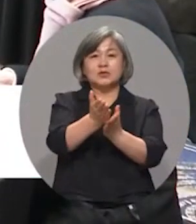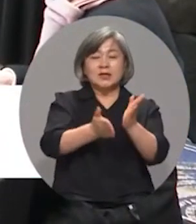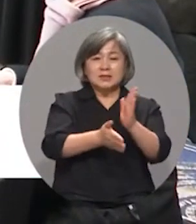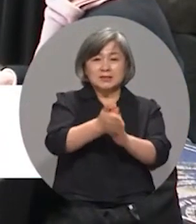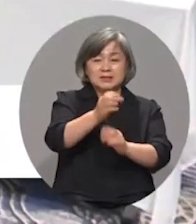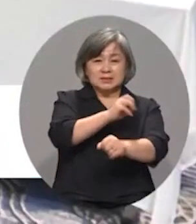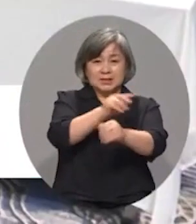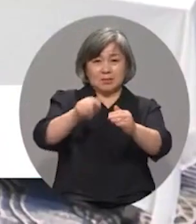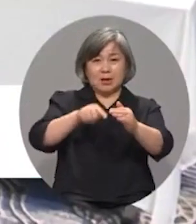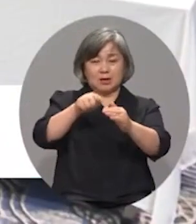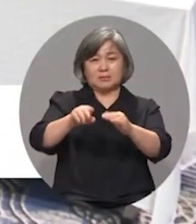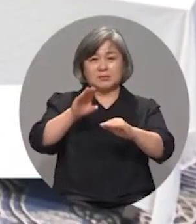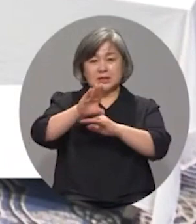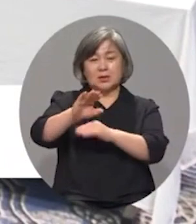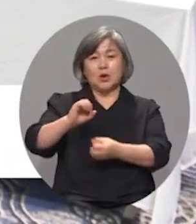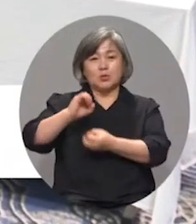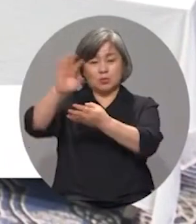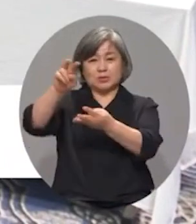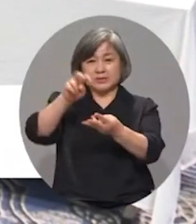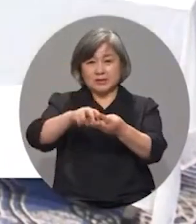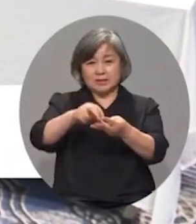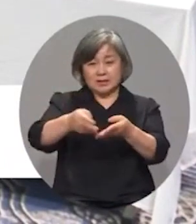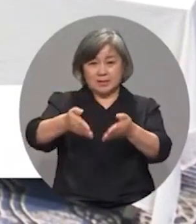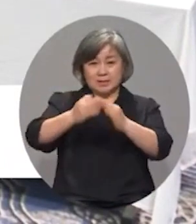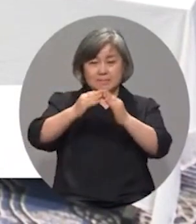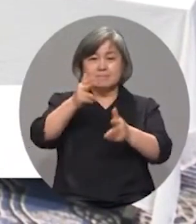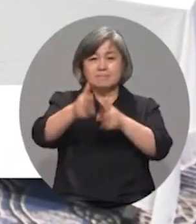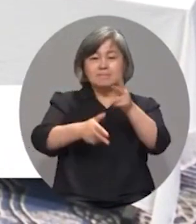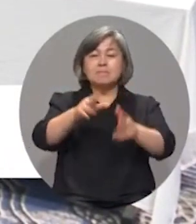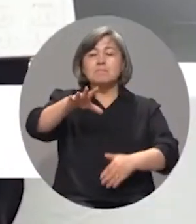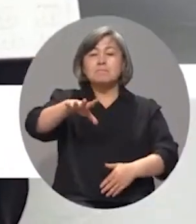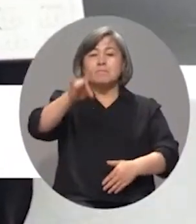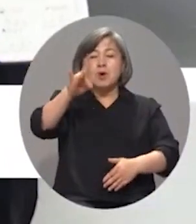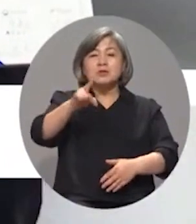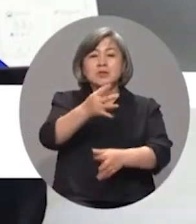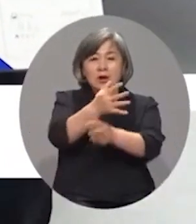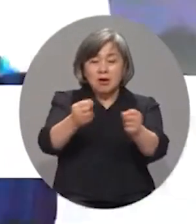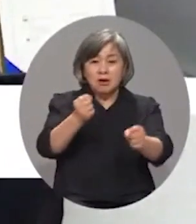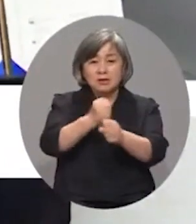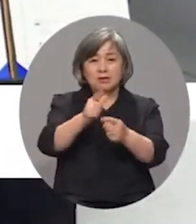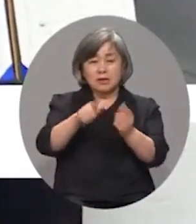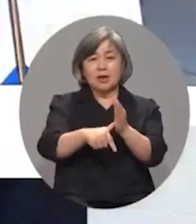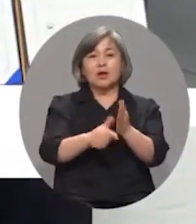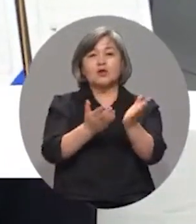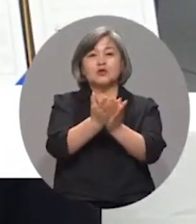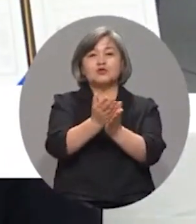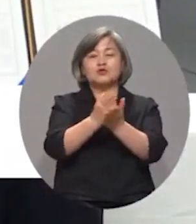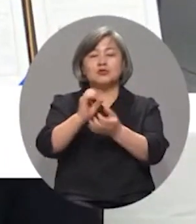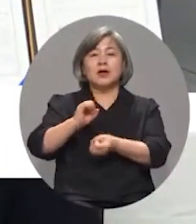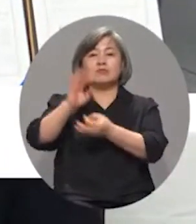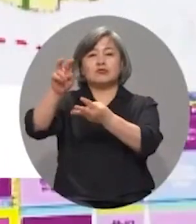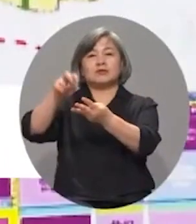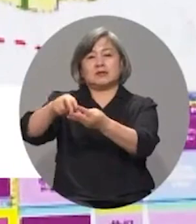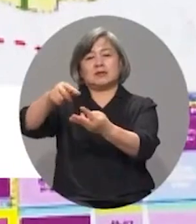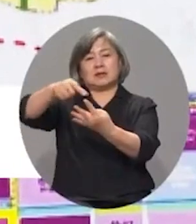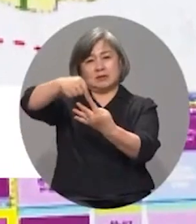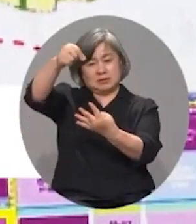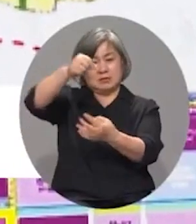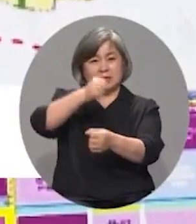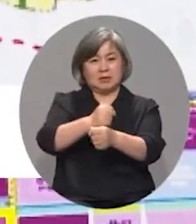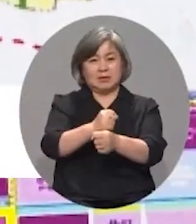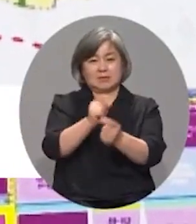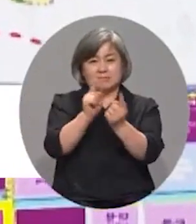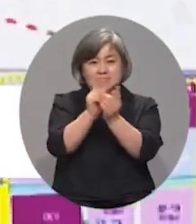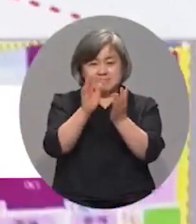새만금 자동차 수출 복합 센터 조성 사업의 우선협상대상자로 분산 자동차 무역 센터 를 선정하고 본격적인